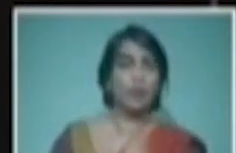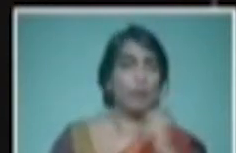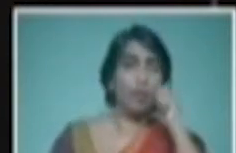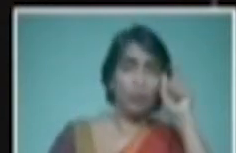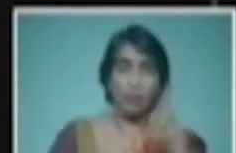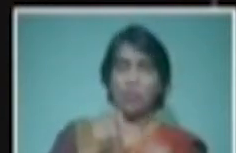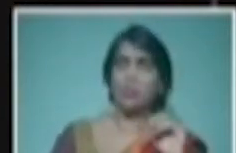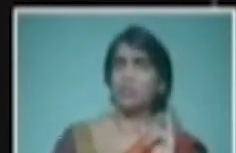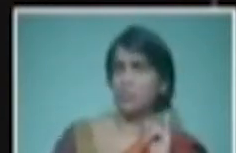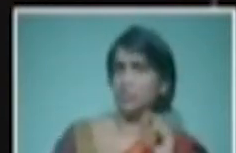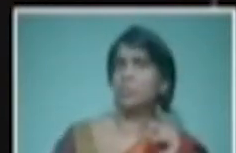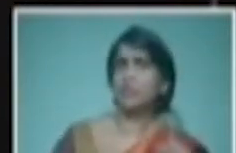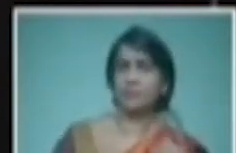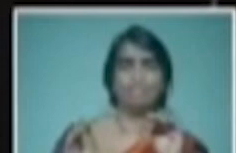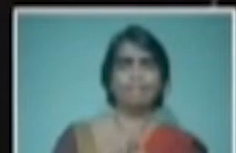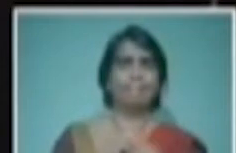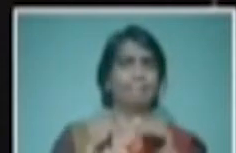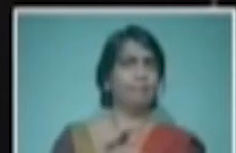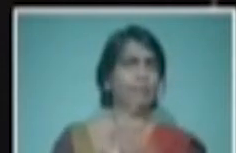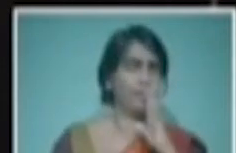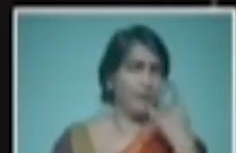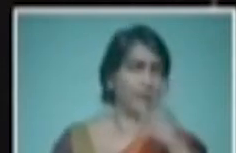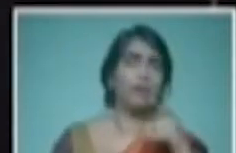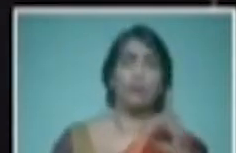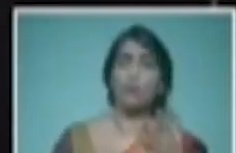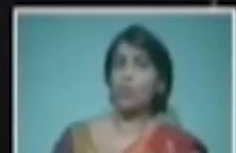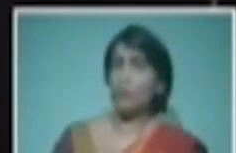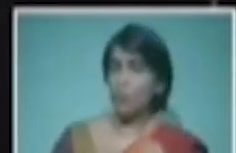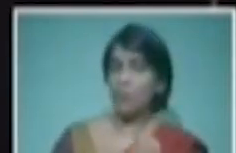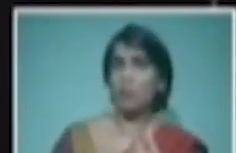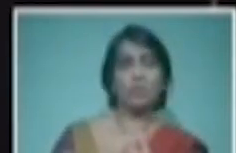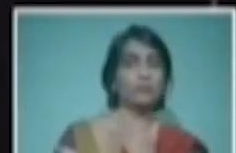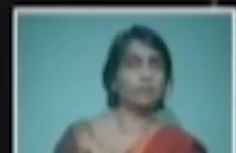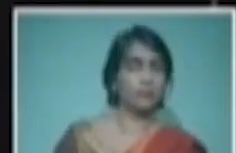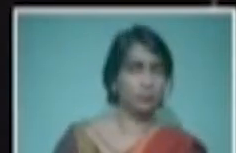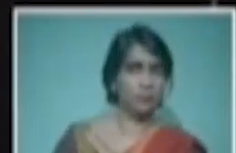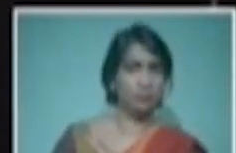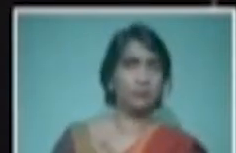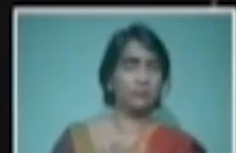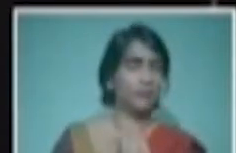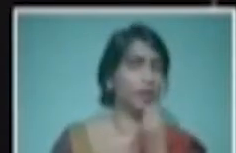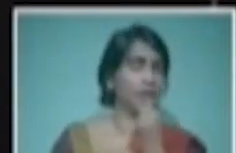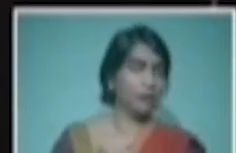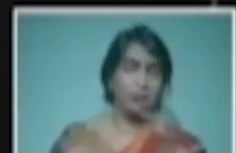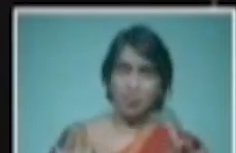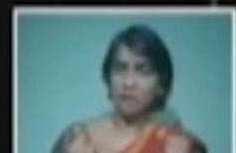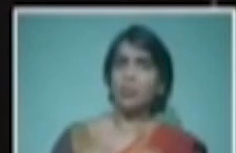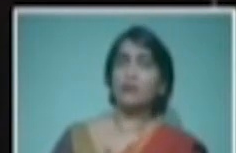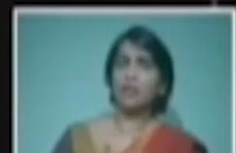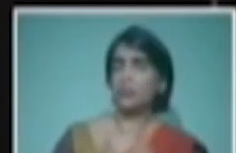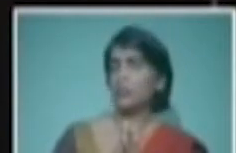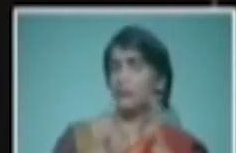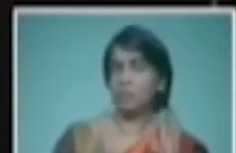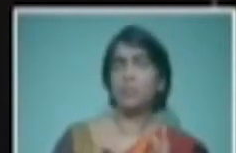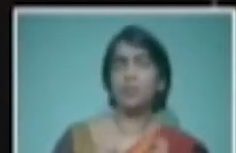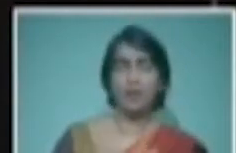නිලධාරීන්ගේ යම් යම් මැදිහත් වීම තුළ ඔවුන්ට අවශ්‍ය කරන සහන ටික සල්සා නුදීම් පිළිබඳව බරපතල